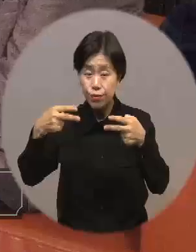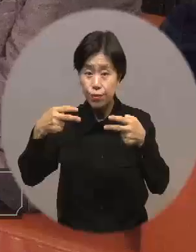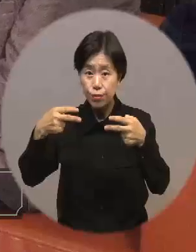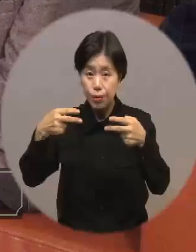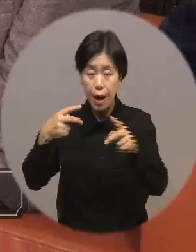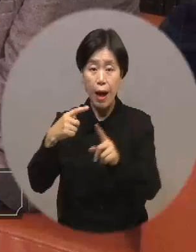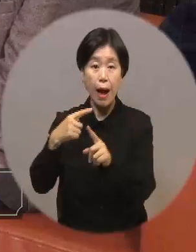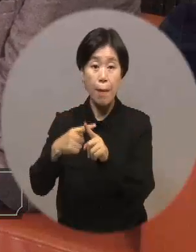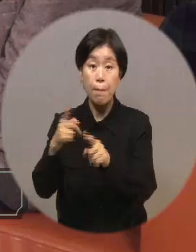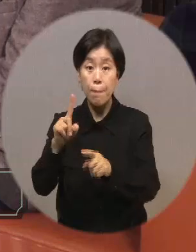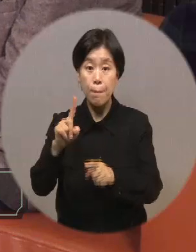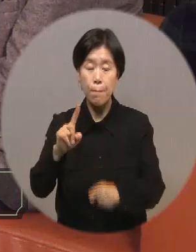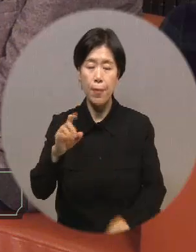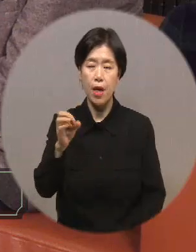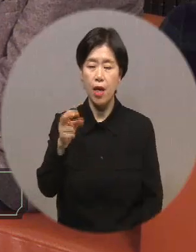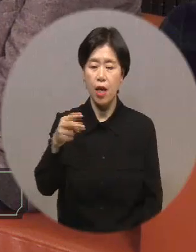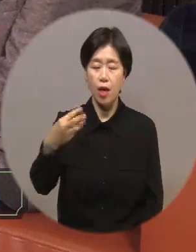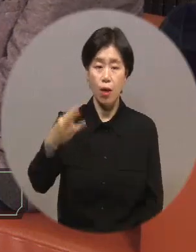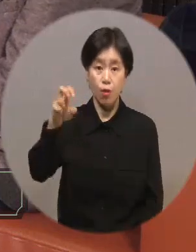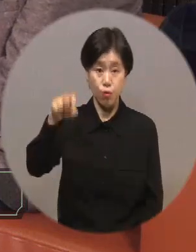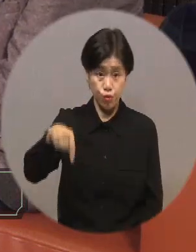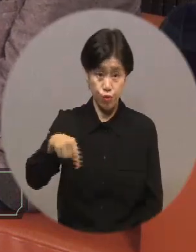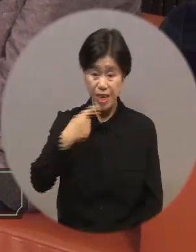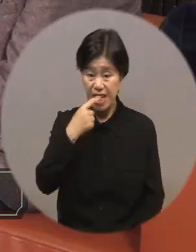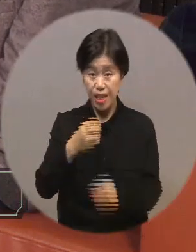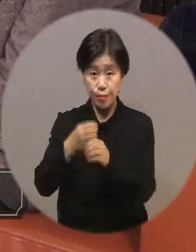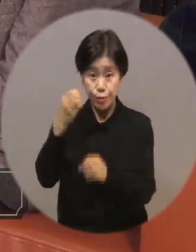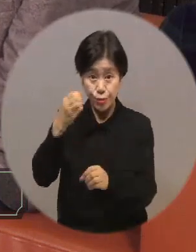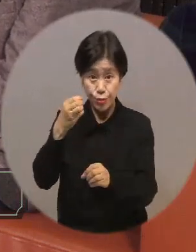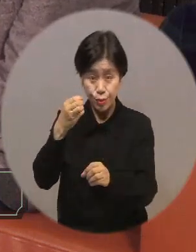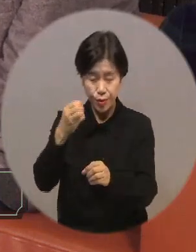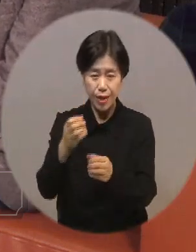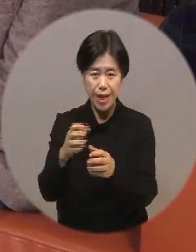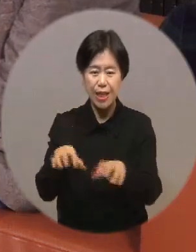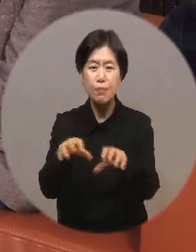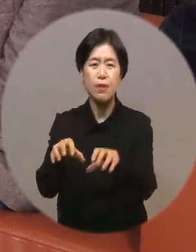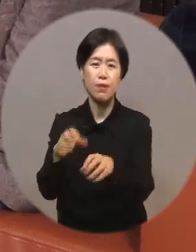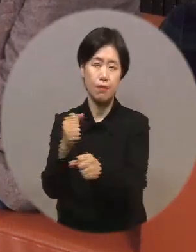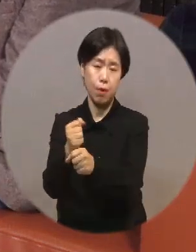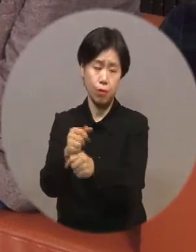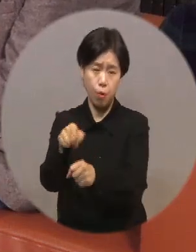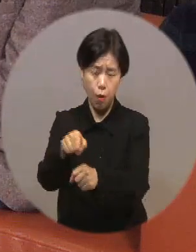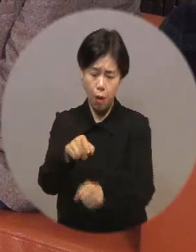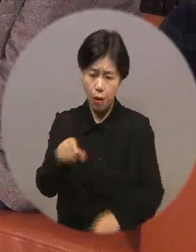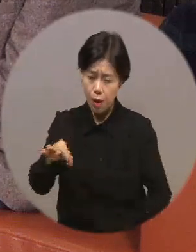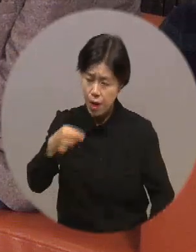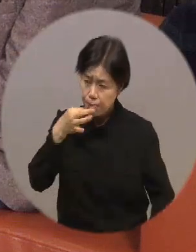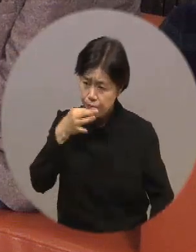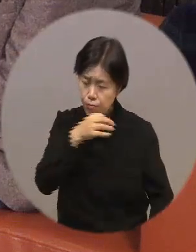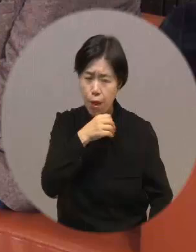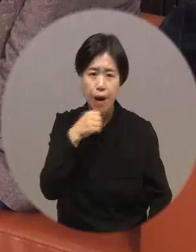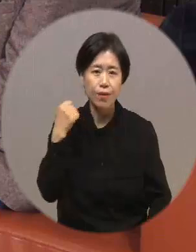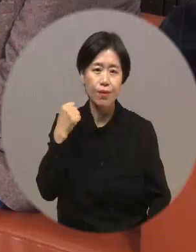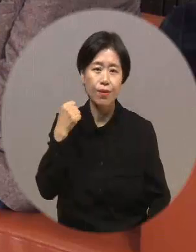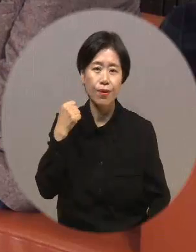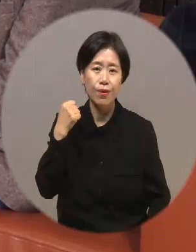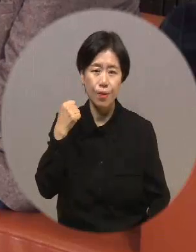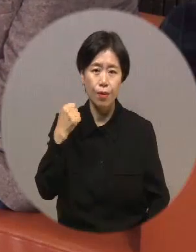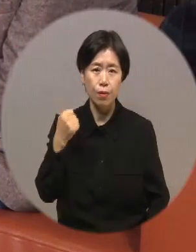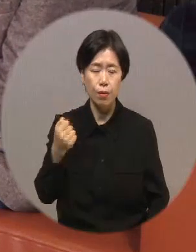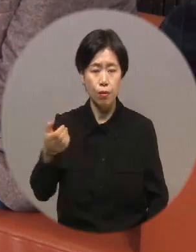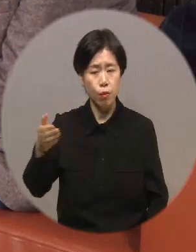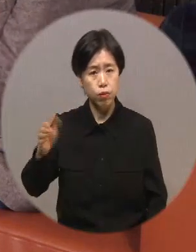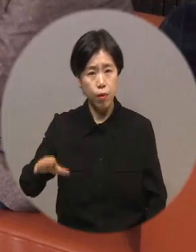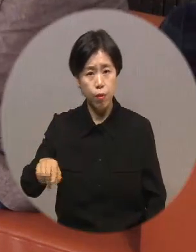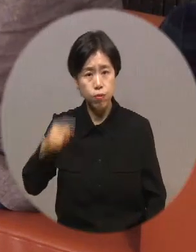유명해서 온라인 판매로 이제 수익이 대부분 나는 곳이래요. 되겠다. 근데 그 친구가 삼촌이 한 게 더 맛있는데